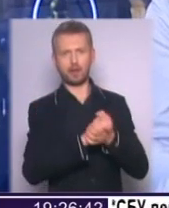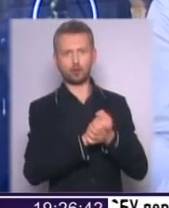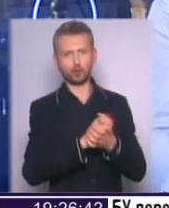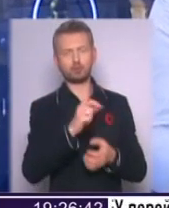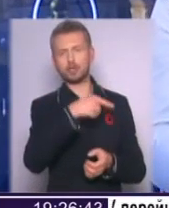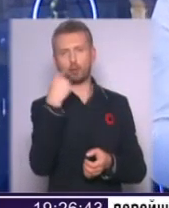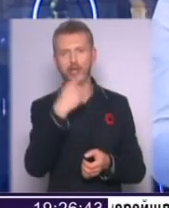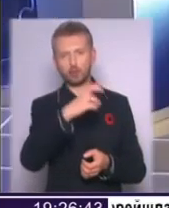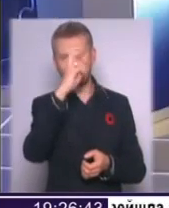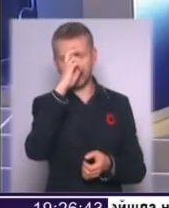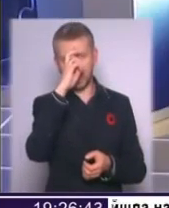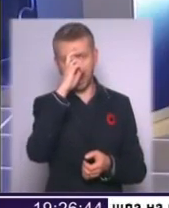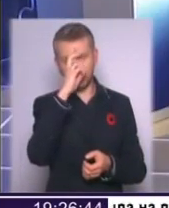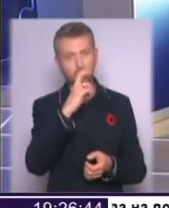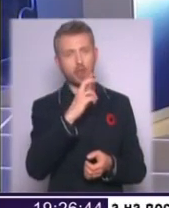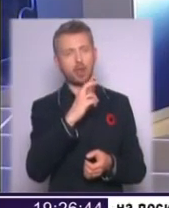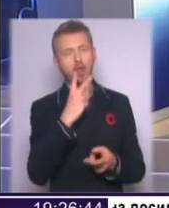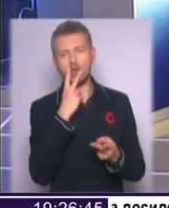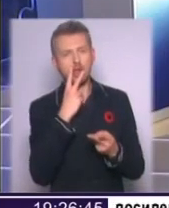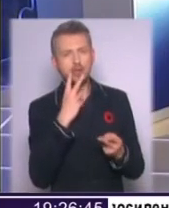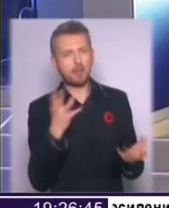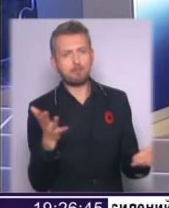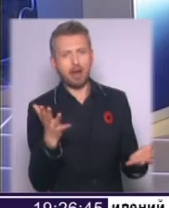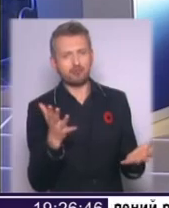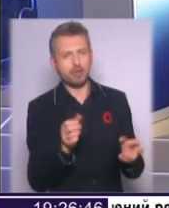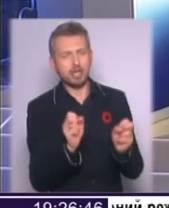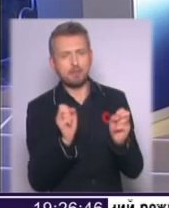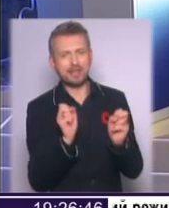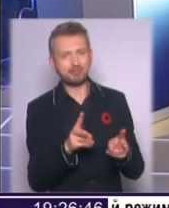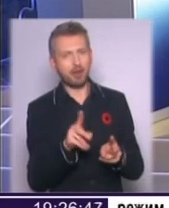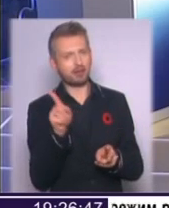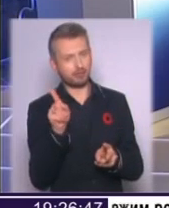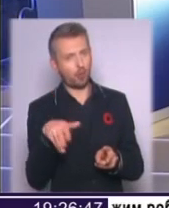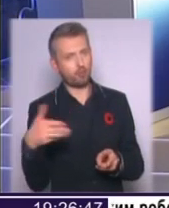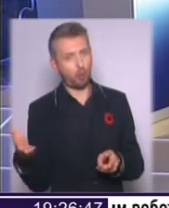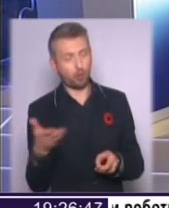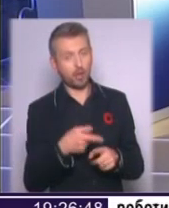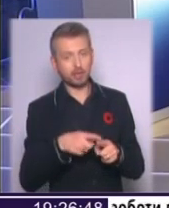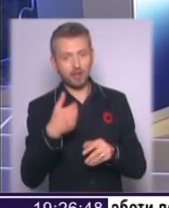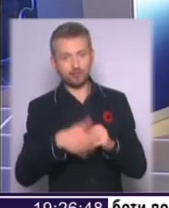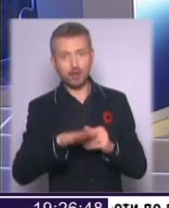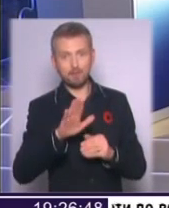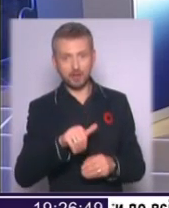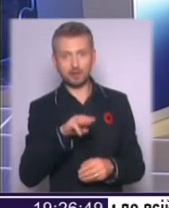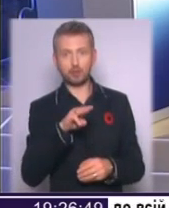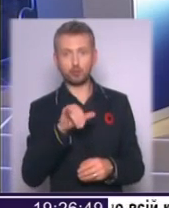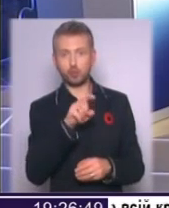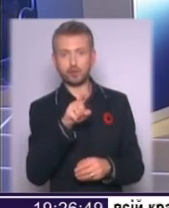Російською Федерацією, небачення в небезпеки з того боку, і це вже після Тузли, я говорю